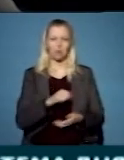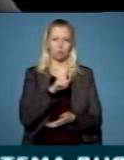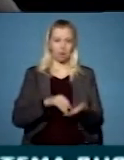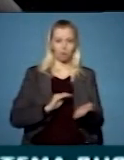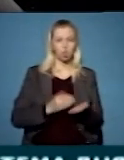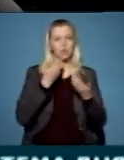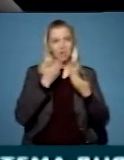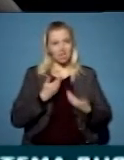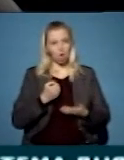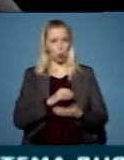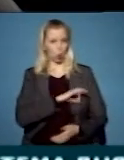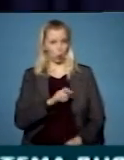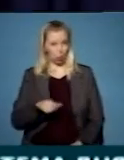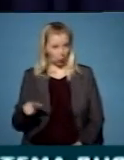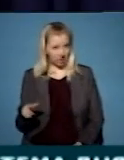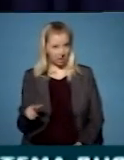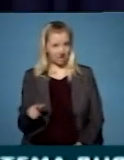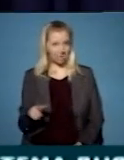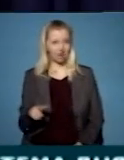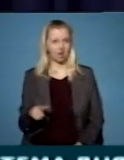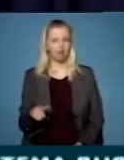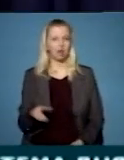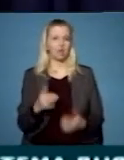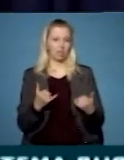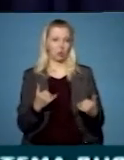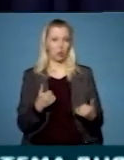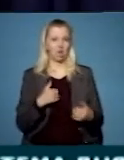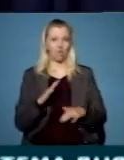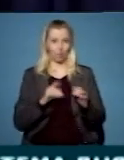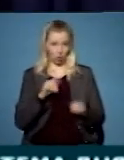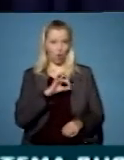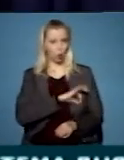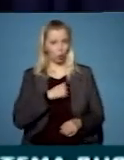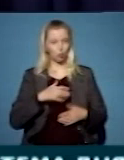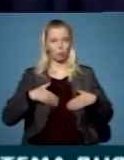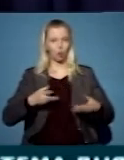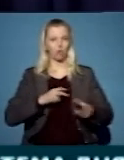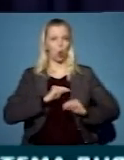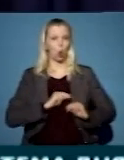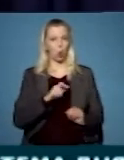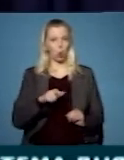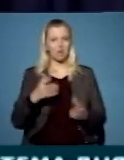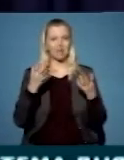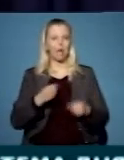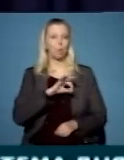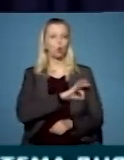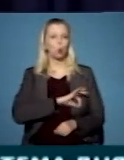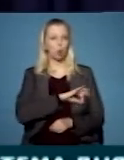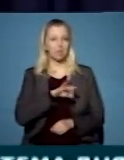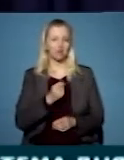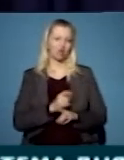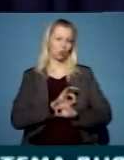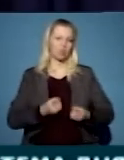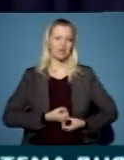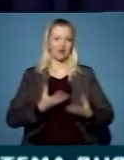пишіть, звертайтесь до юристів. Я ж кажу, що користуючись нагодою сьогодні, я за фахом теж юрист, хочу привітати колег з Днем юриста. Це чудовий